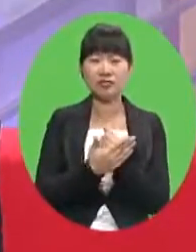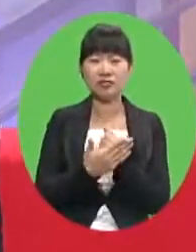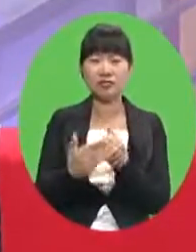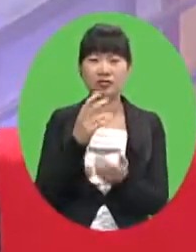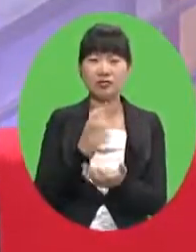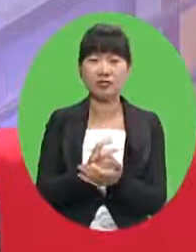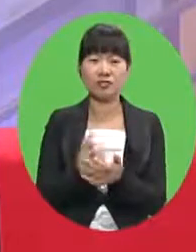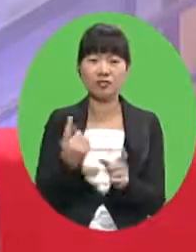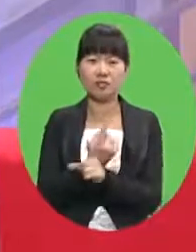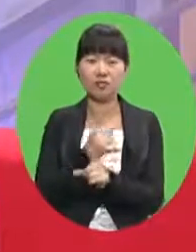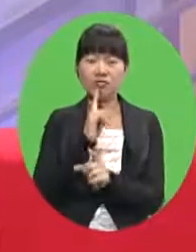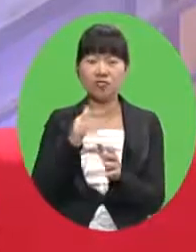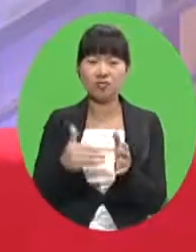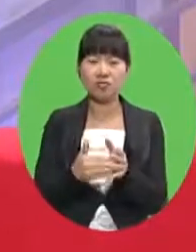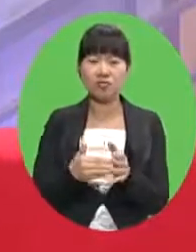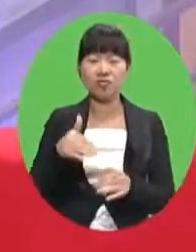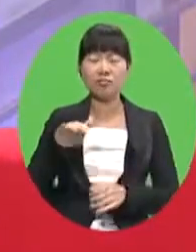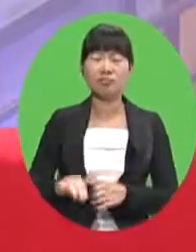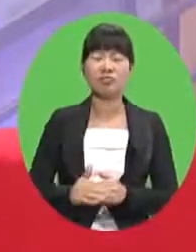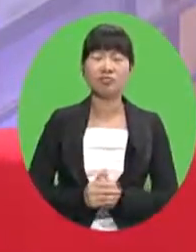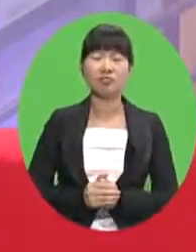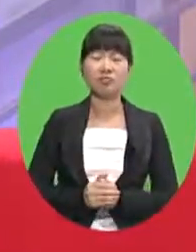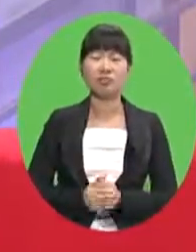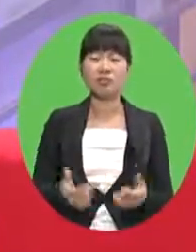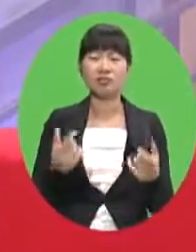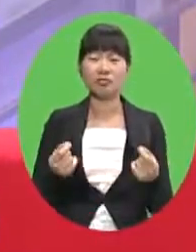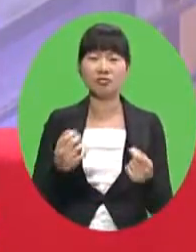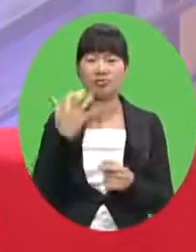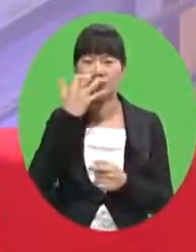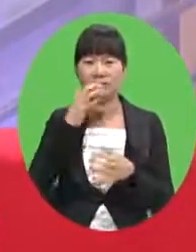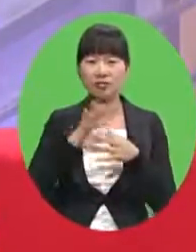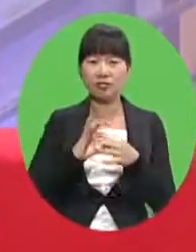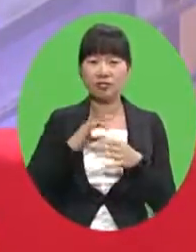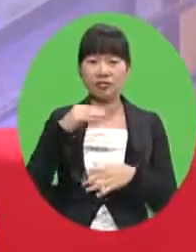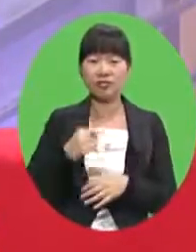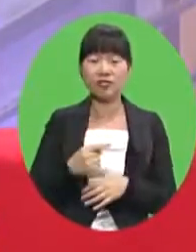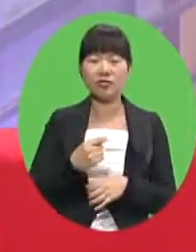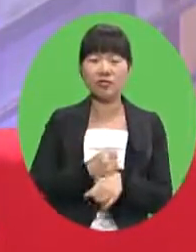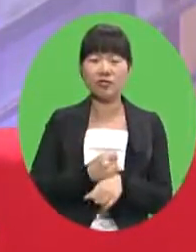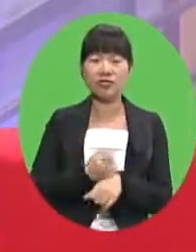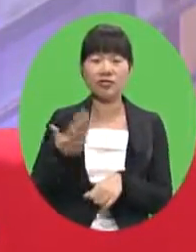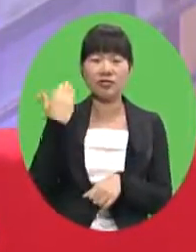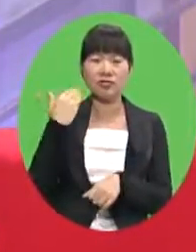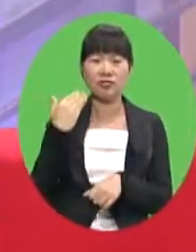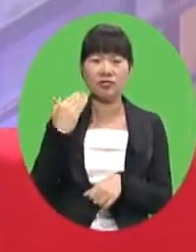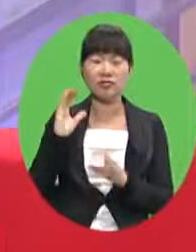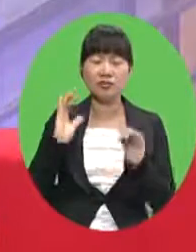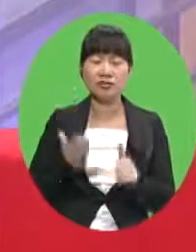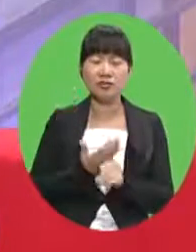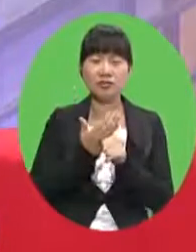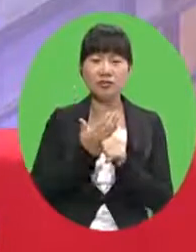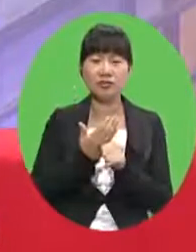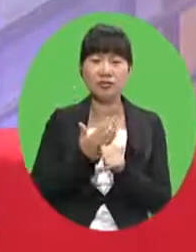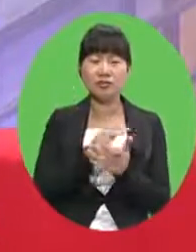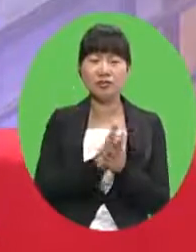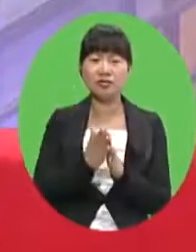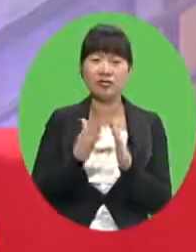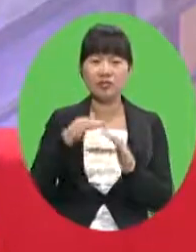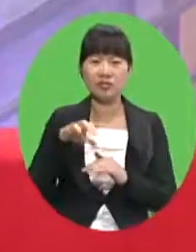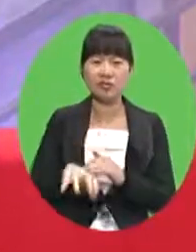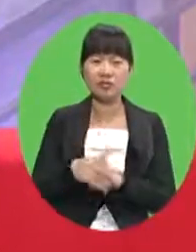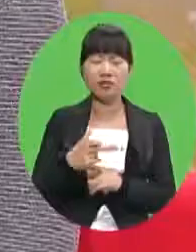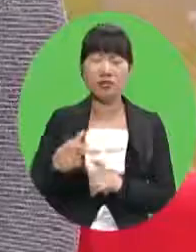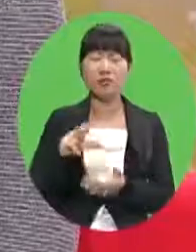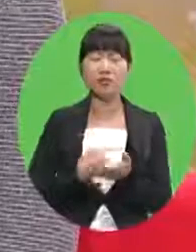지금 바뀌게 지금 된 상황인 것 같은데요. 그런 성과 관련된 트라우마, 뭐 얼마 전에 또 보육원에서도 또 큰 사건이 있었더라고요. 원생들